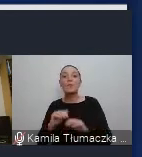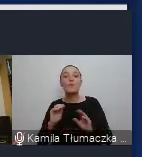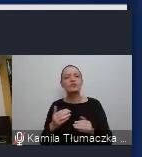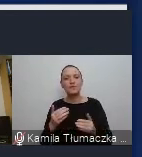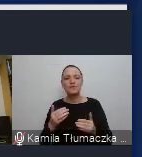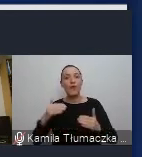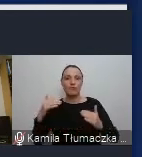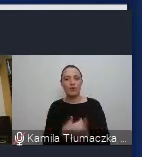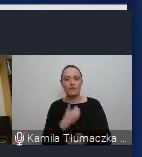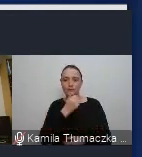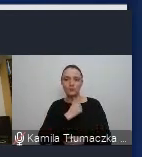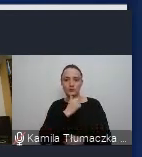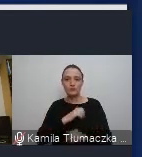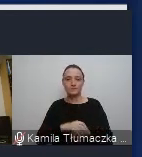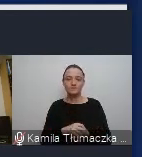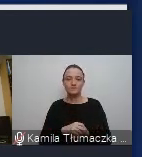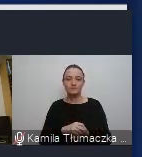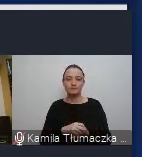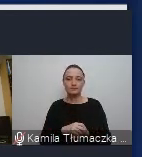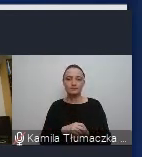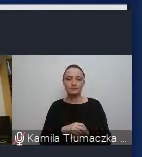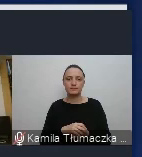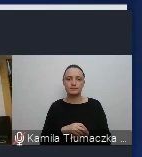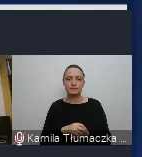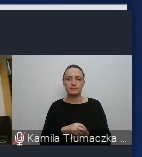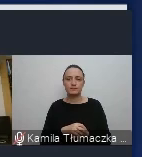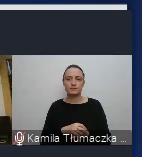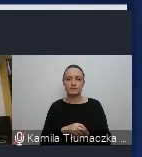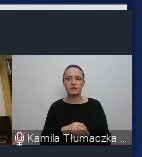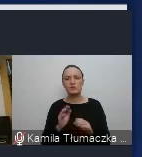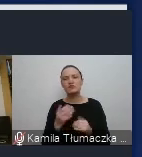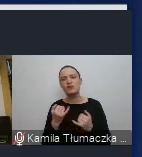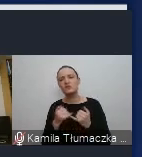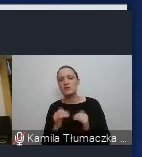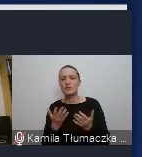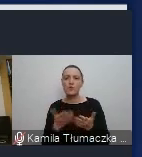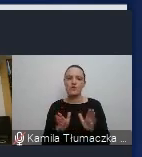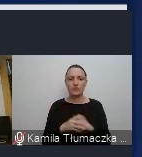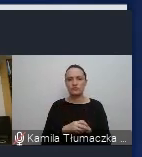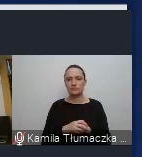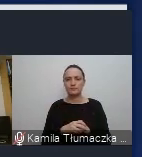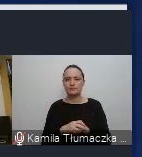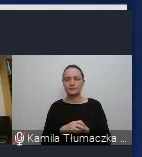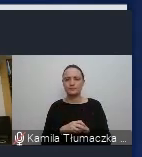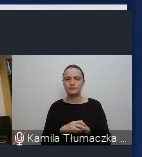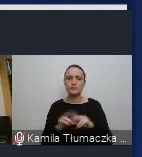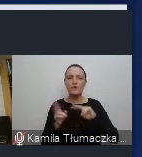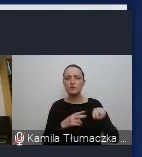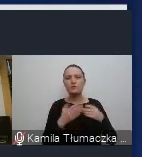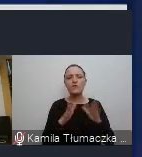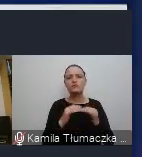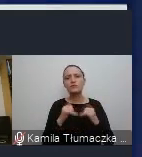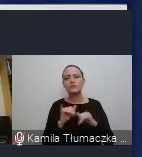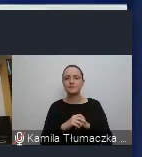raz, momencik, albo wejdę sobie na home i zaraz zobaczę, może jakiś inny się uda otworzyć.